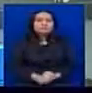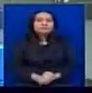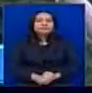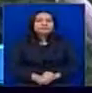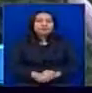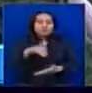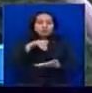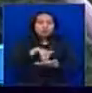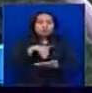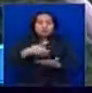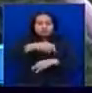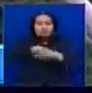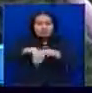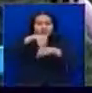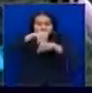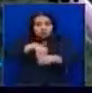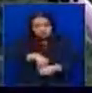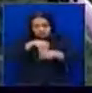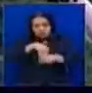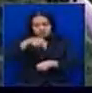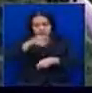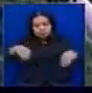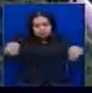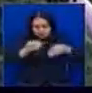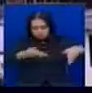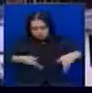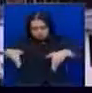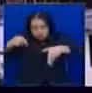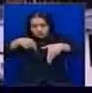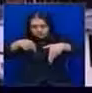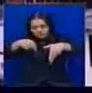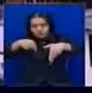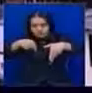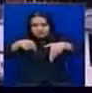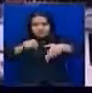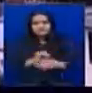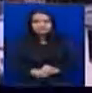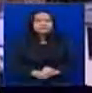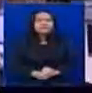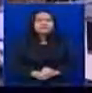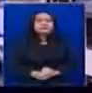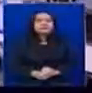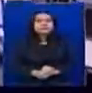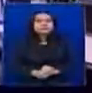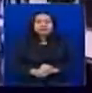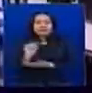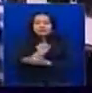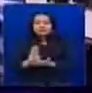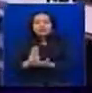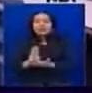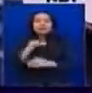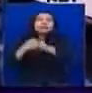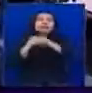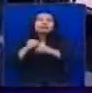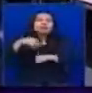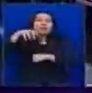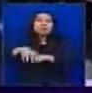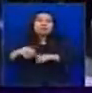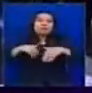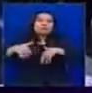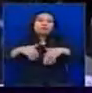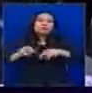ศูนย์ปฏิบัติการที่อยู่อาศัยชุมชนริมคลองพื้นที่6คลองเปรมประชากรร่วมกับสถาบันพัฒนาองค์กรชุมชนกระทรวง